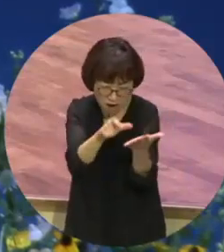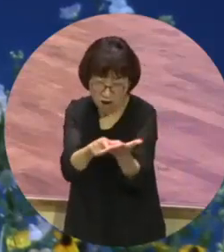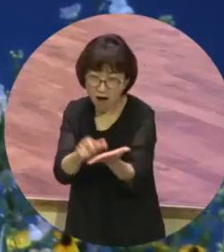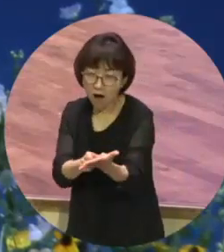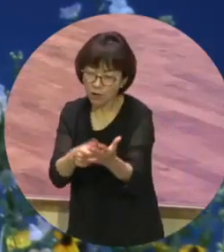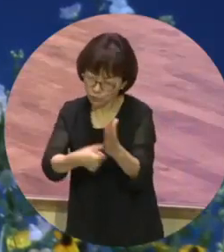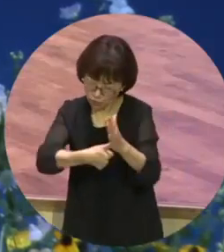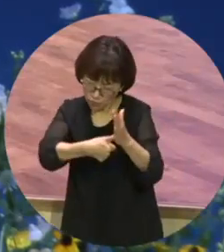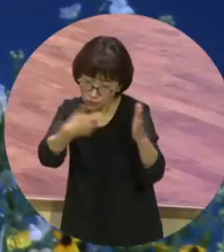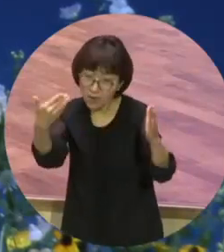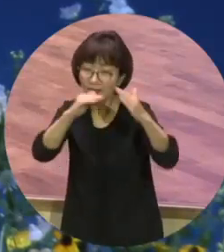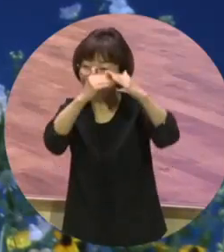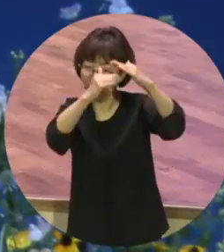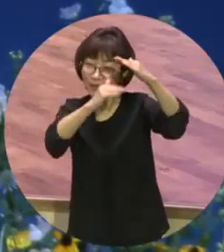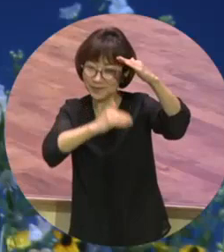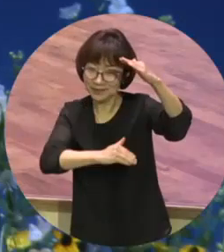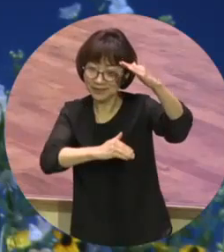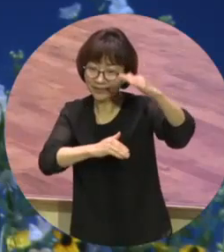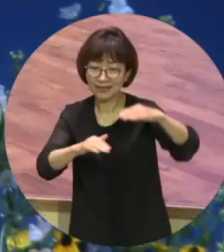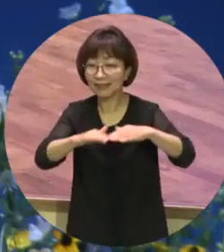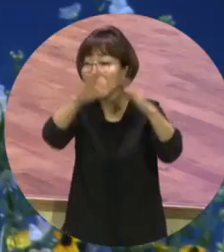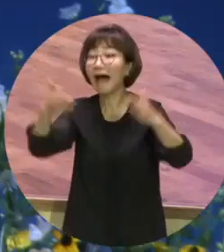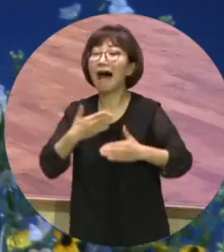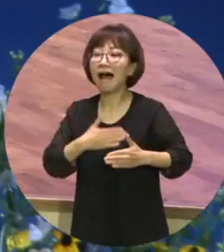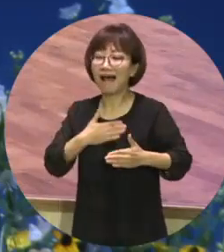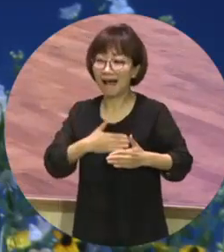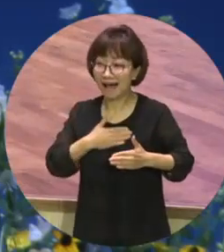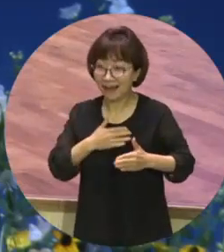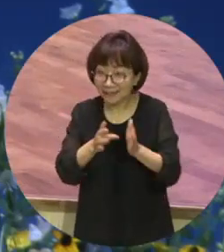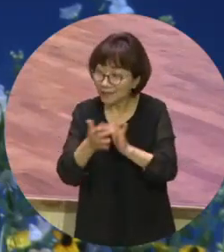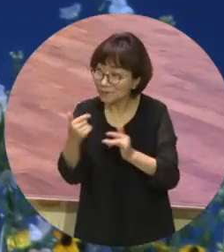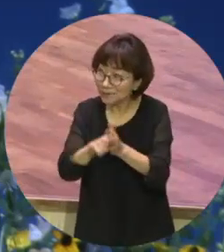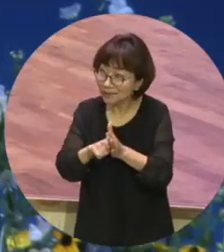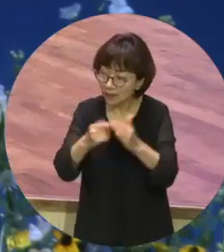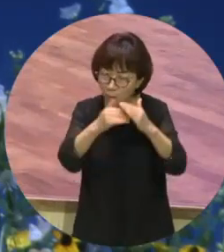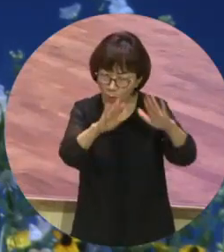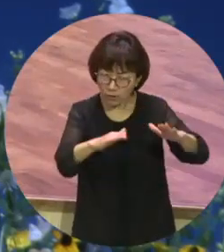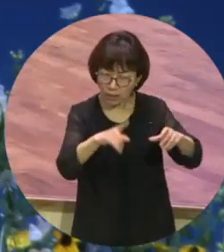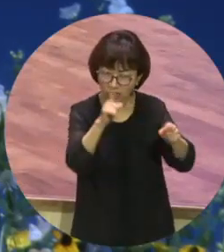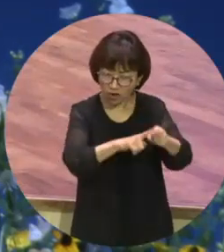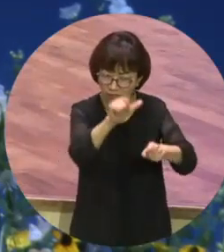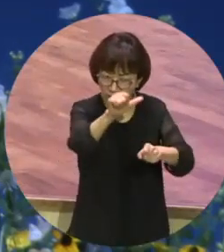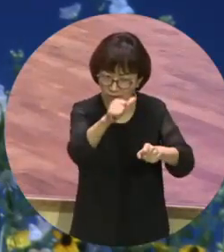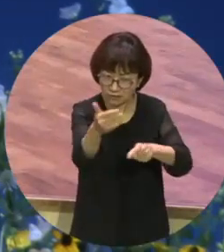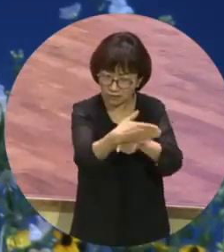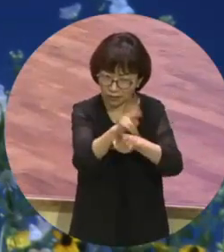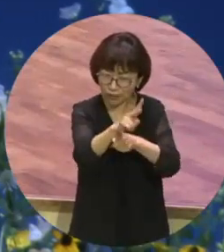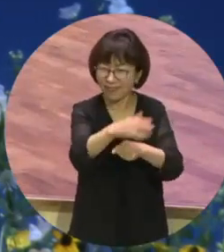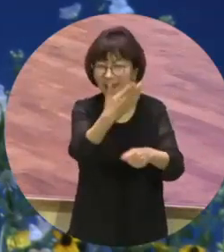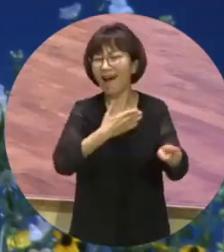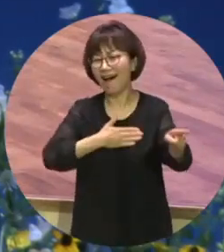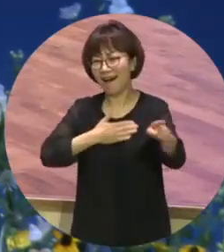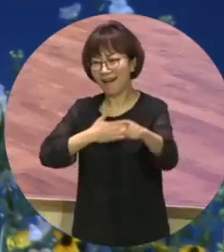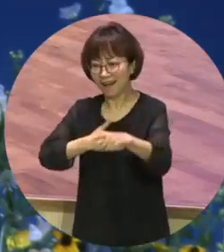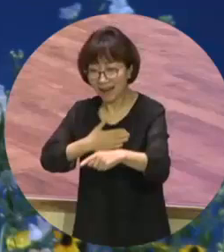유명한 말씀이지요. 모르는 사람이 없지요. 예수 믿는다면. 그런데